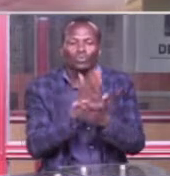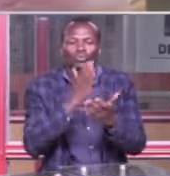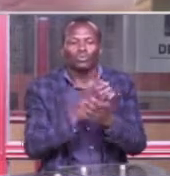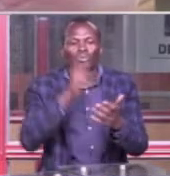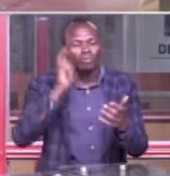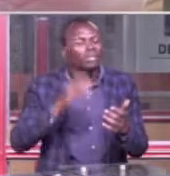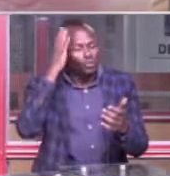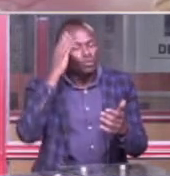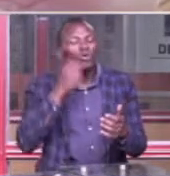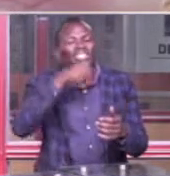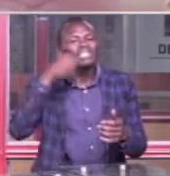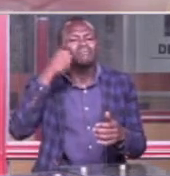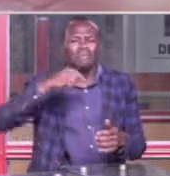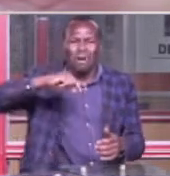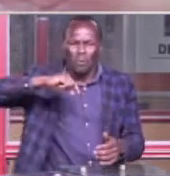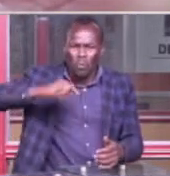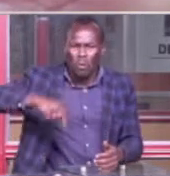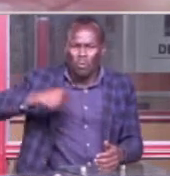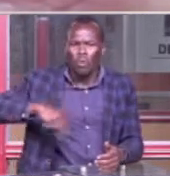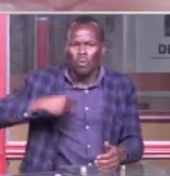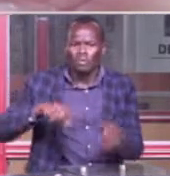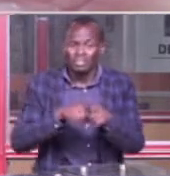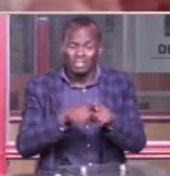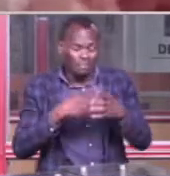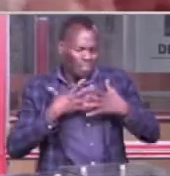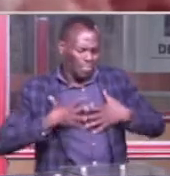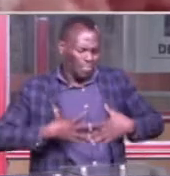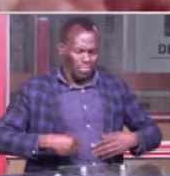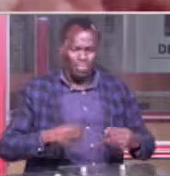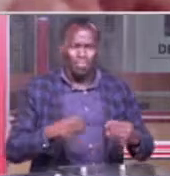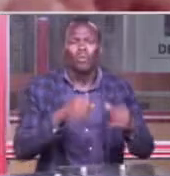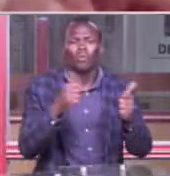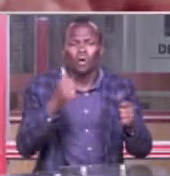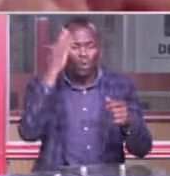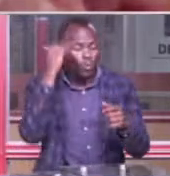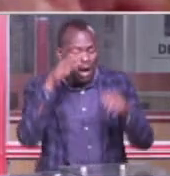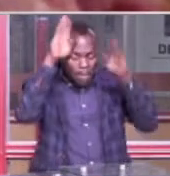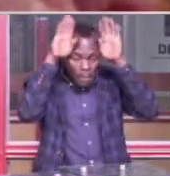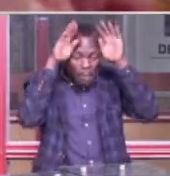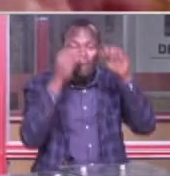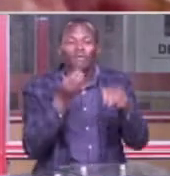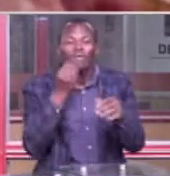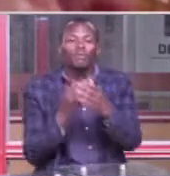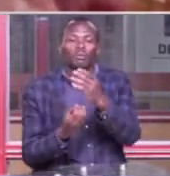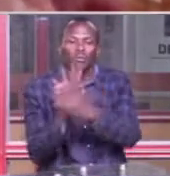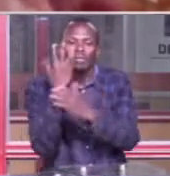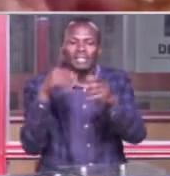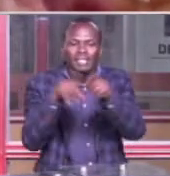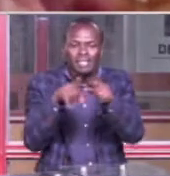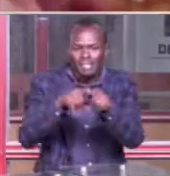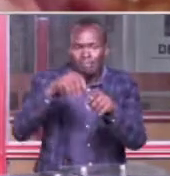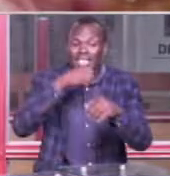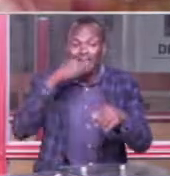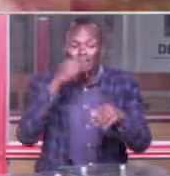ku mutindo mubirisa. Olw'okubeera nti akamyu kalya muddo, mu nnyama yaako musangibwamu ebiriisa nga